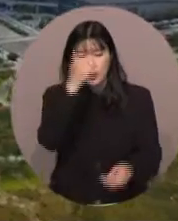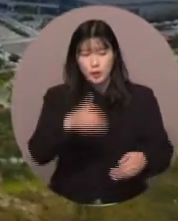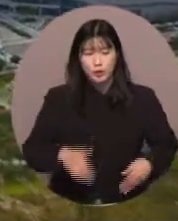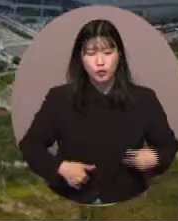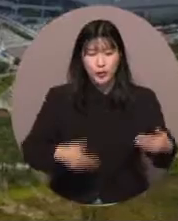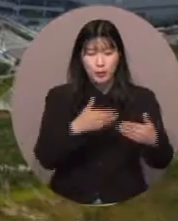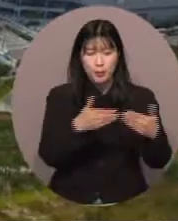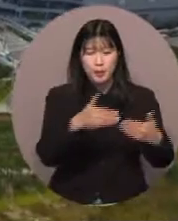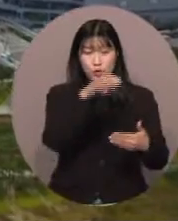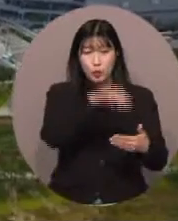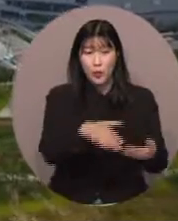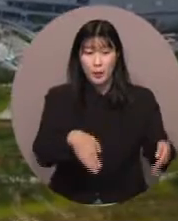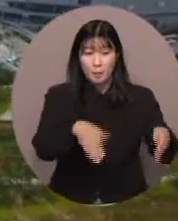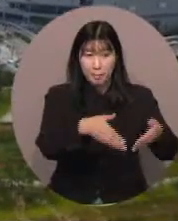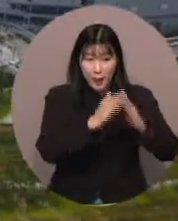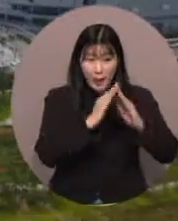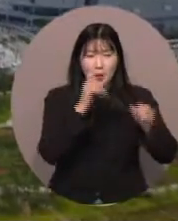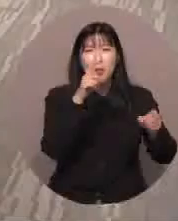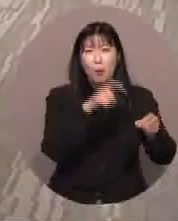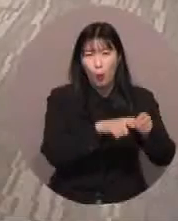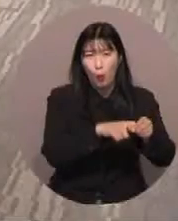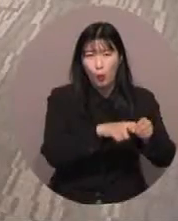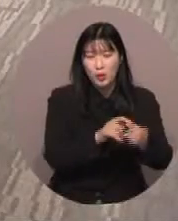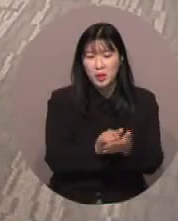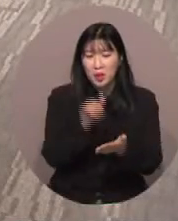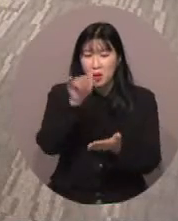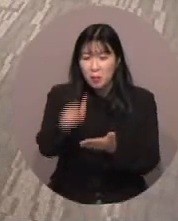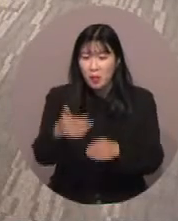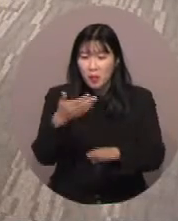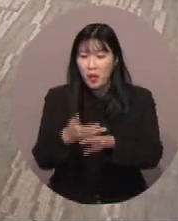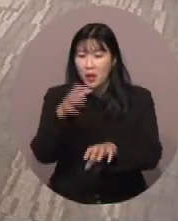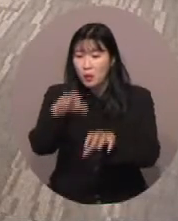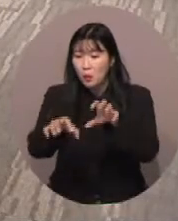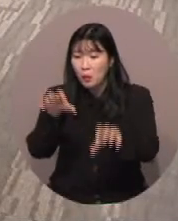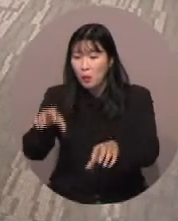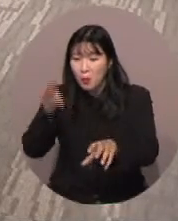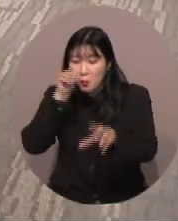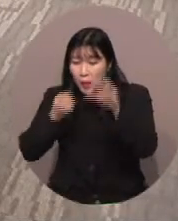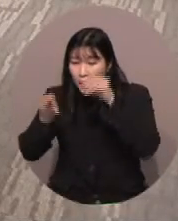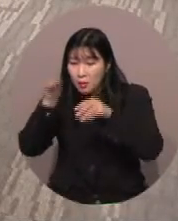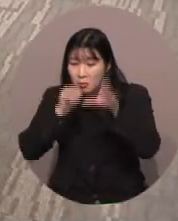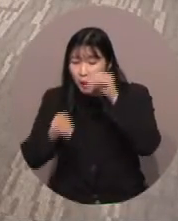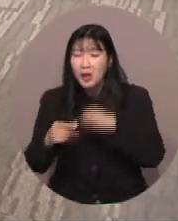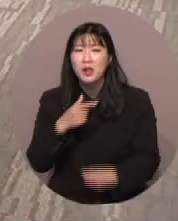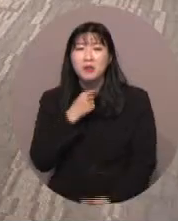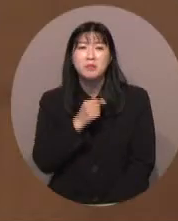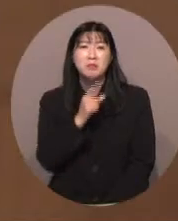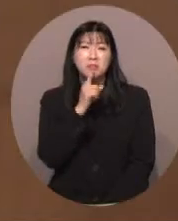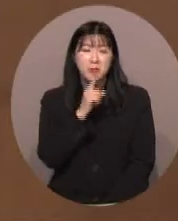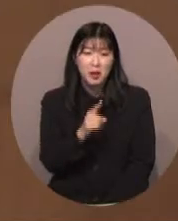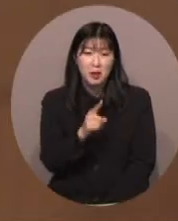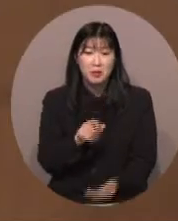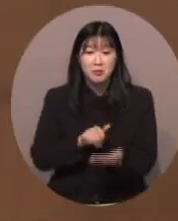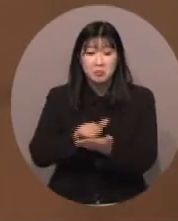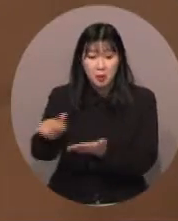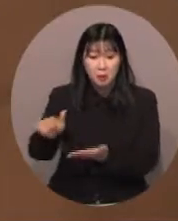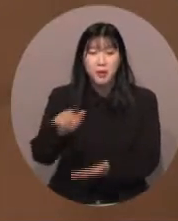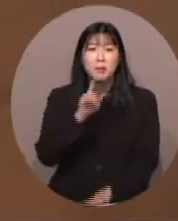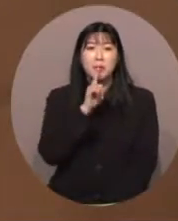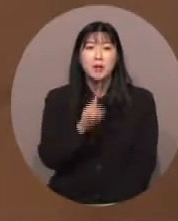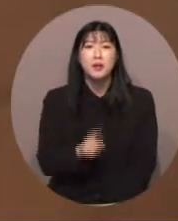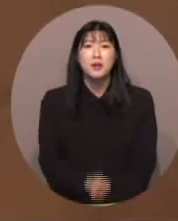등의 건립이 추진되고 있는 가운데 다음 달 행정사무감사를 앞두고 우수 문화시설 방문을 통해